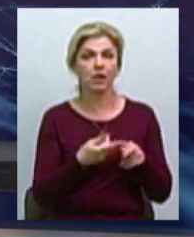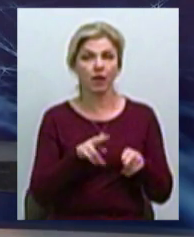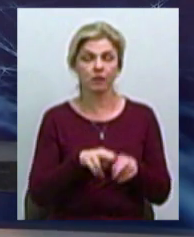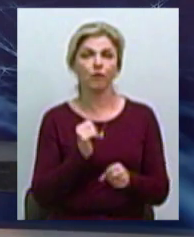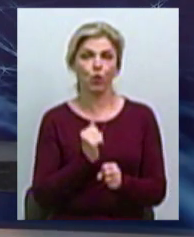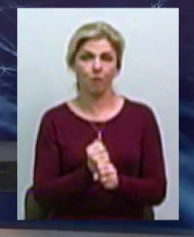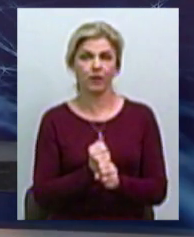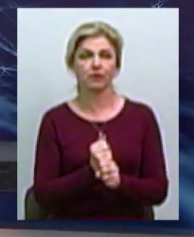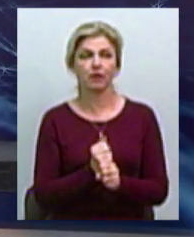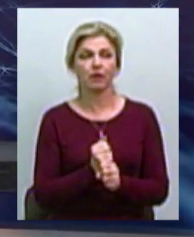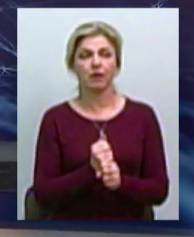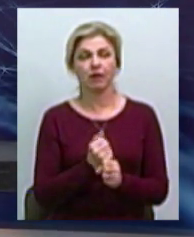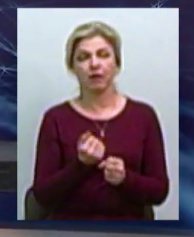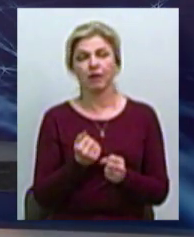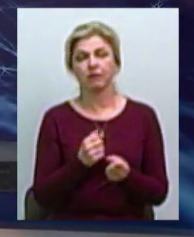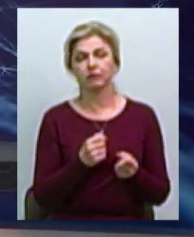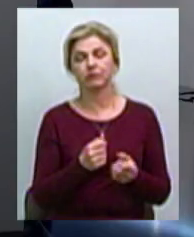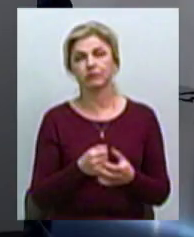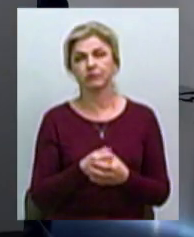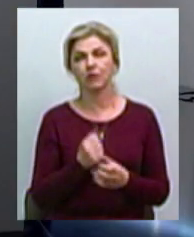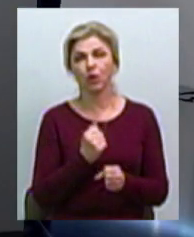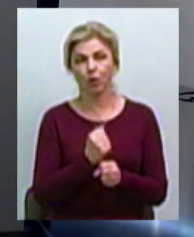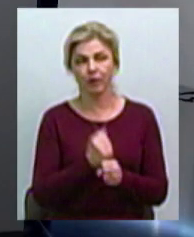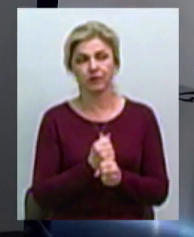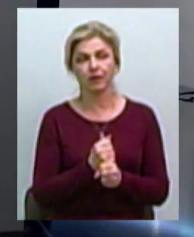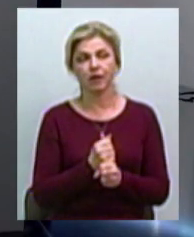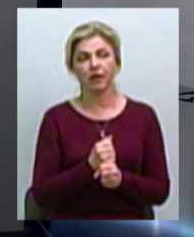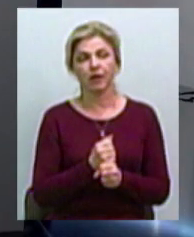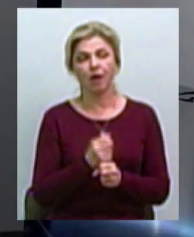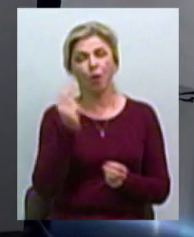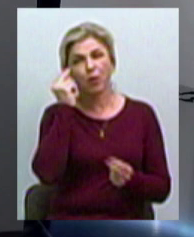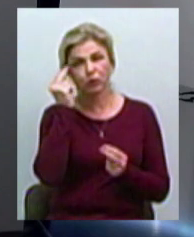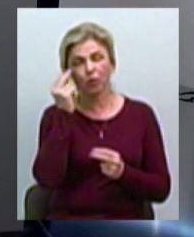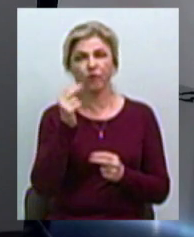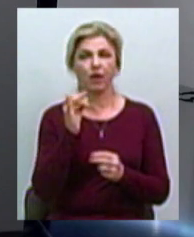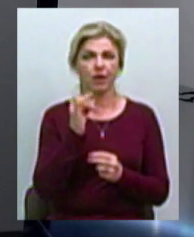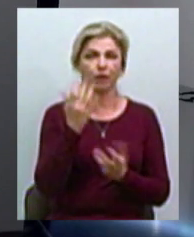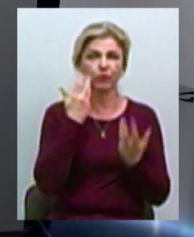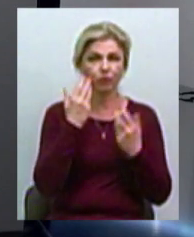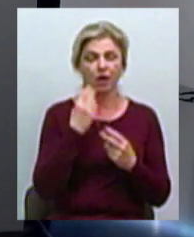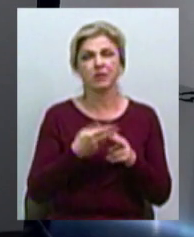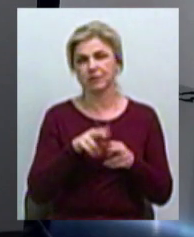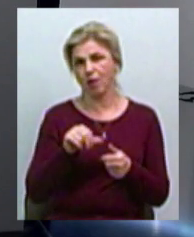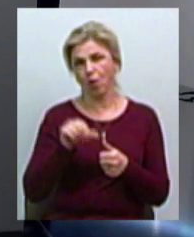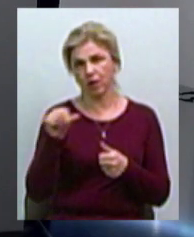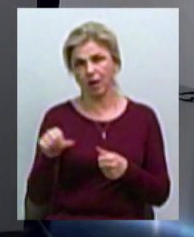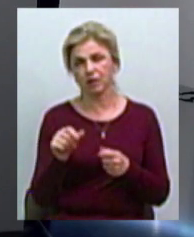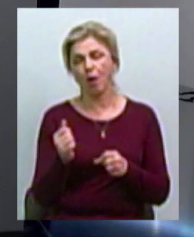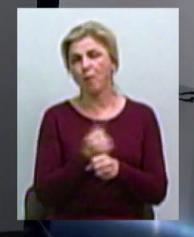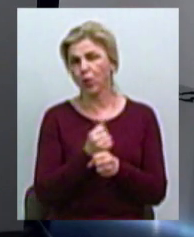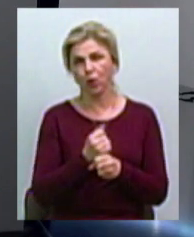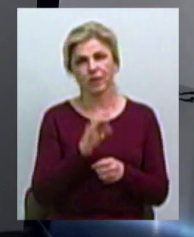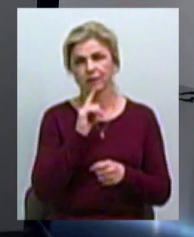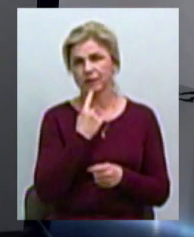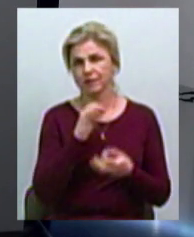робити комунікативні якісь наслідки. Підробки і накрутки – це окреме питання. Це важливо дуже. І з цим боротися складно в сучасному світі.